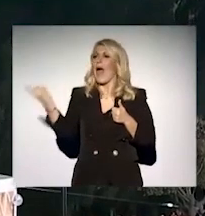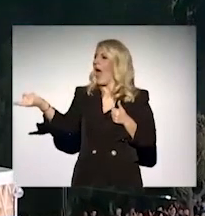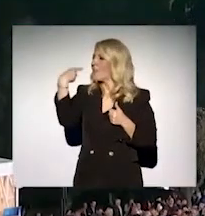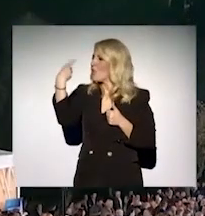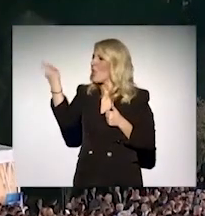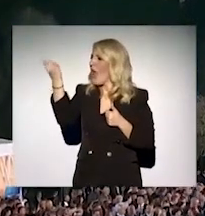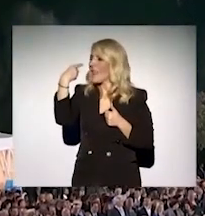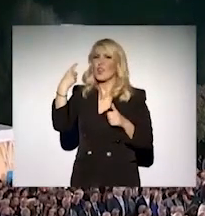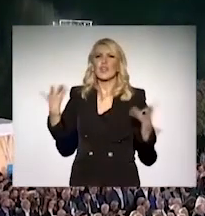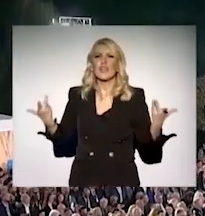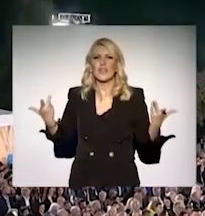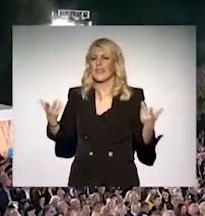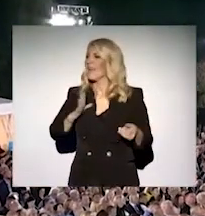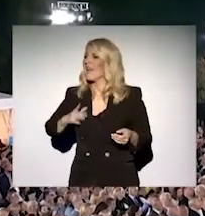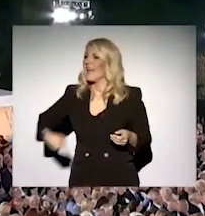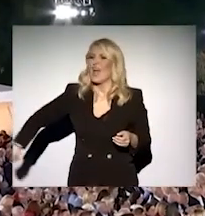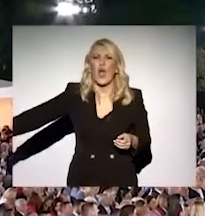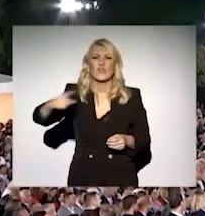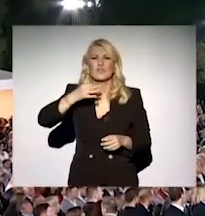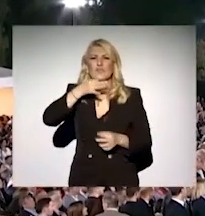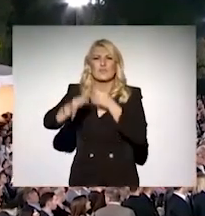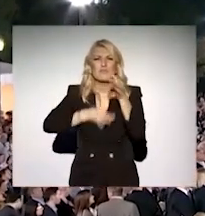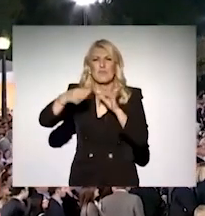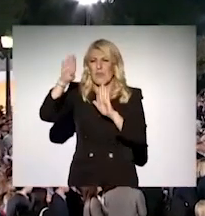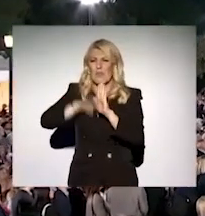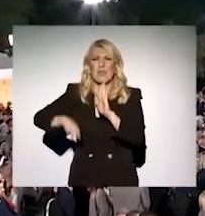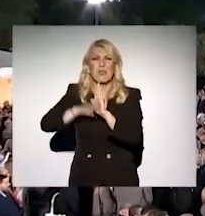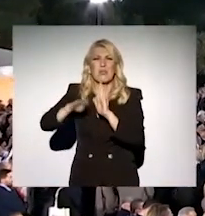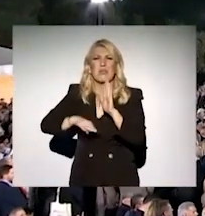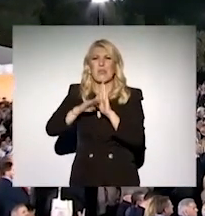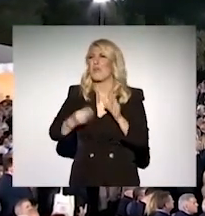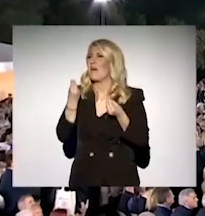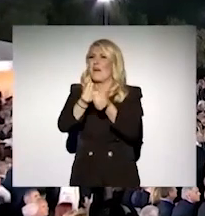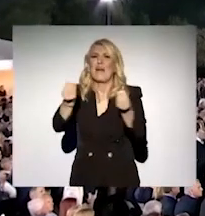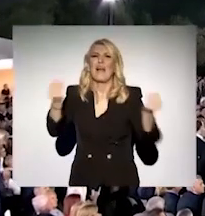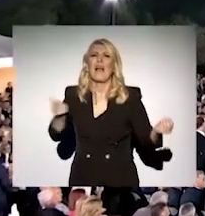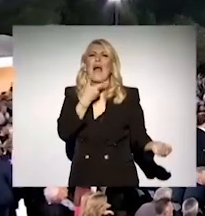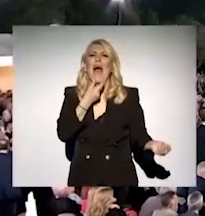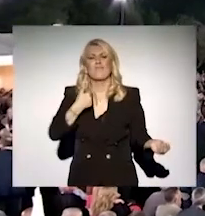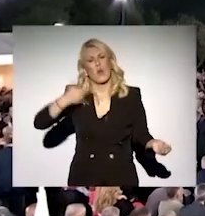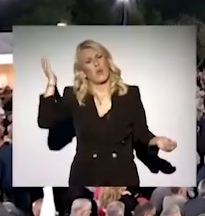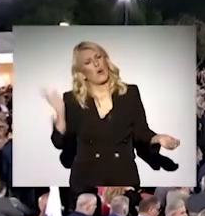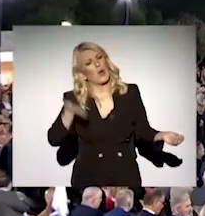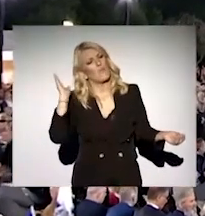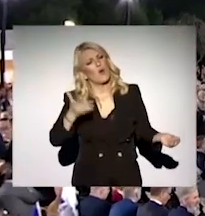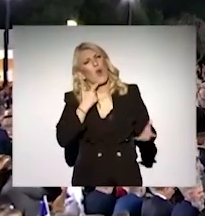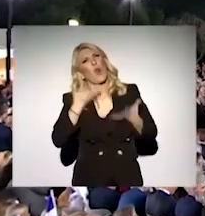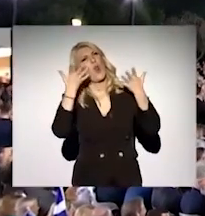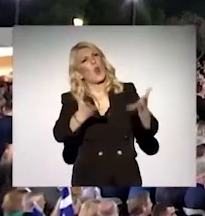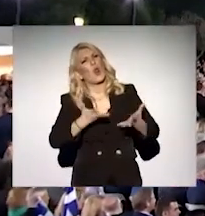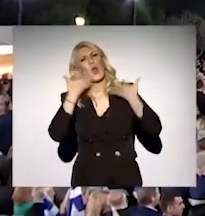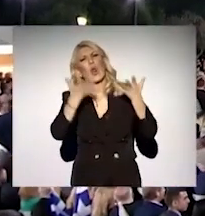Και όλα αυτά μαζί καθίστανται επικίνδυνα όταν αποτελούν την πολιτική τοποθέτηση της